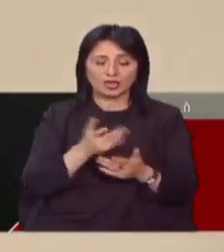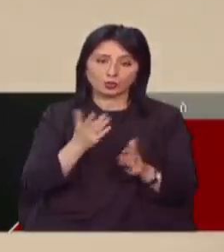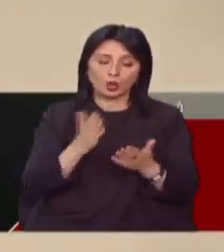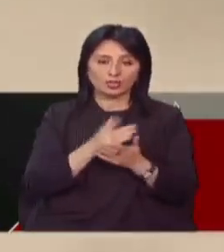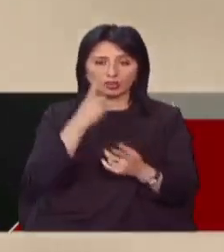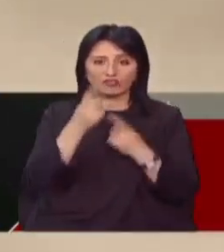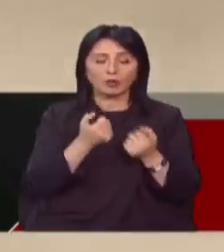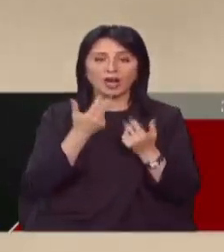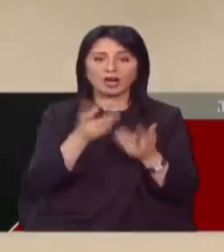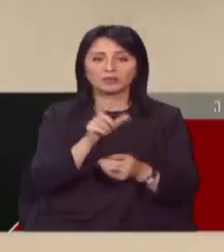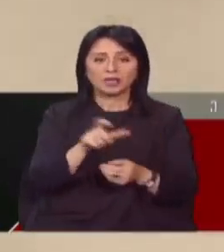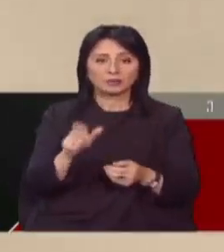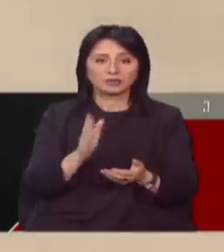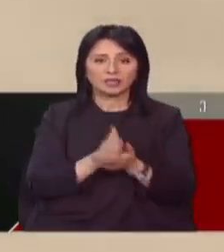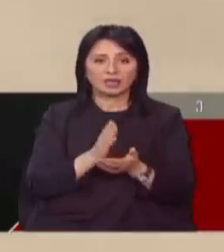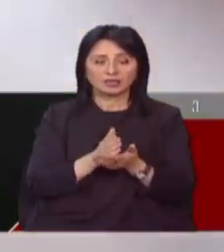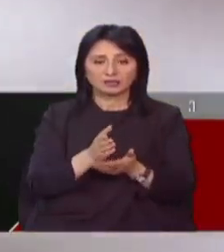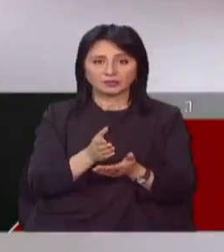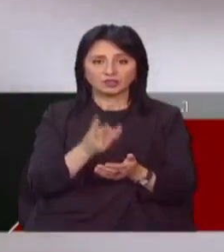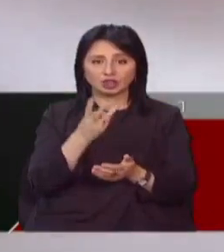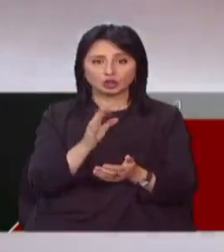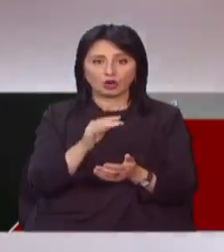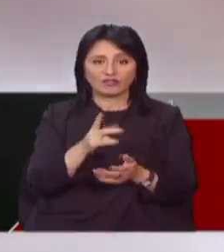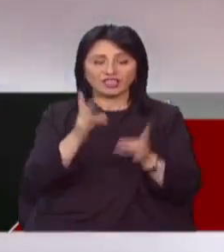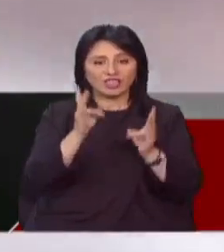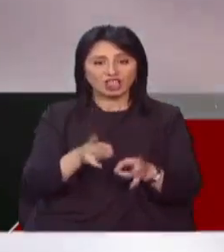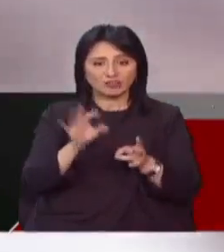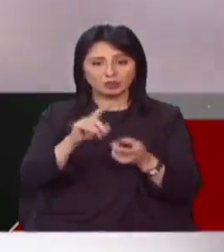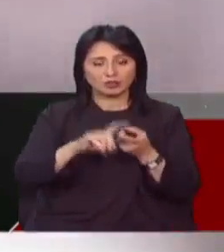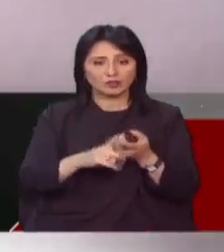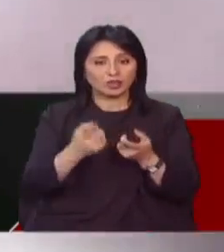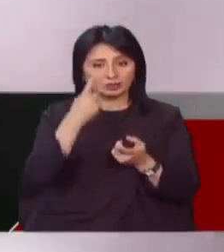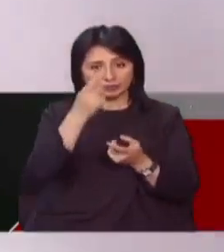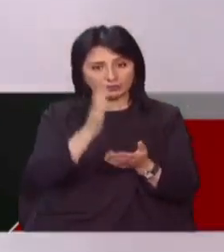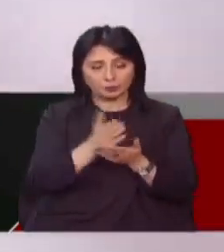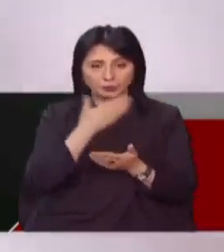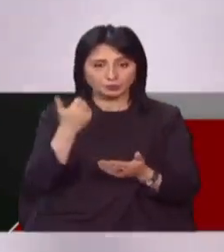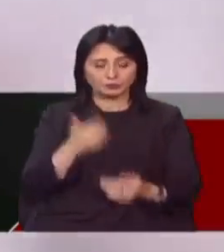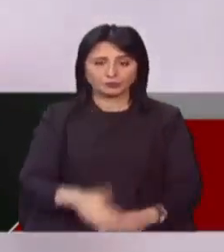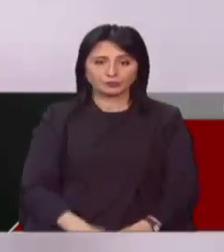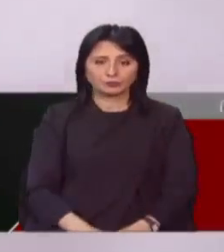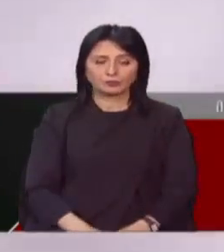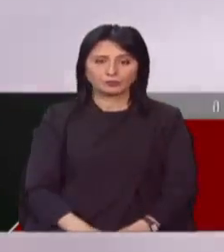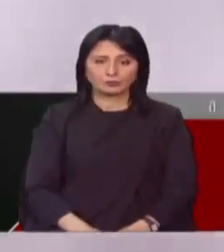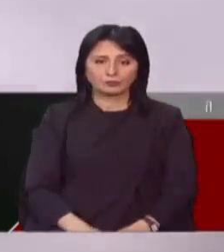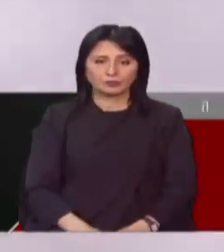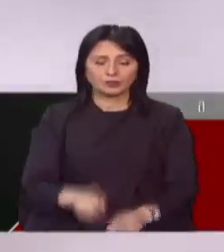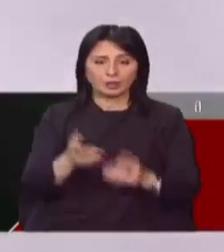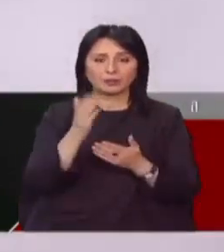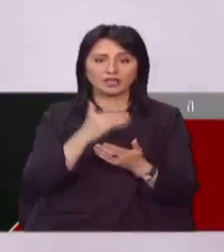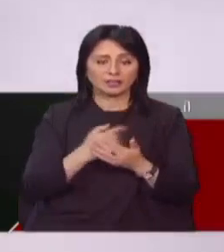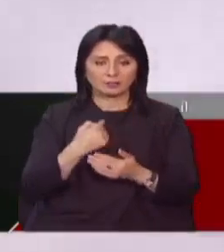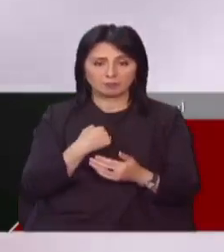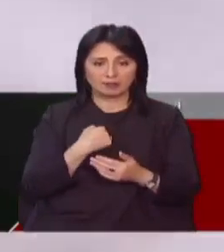არსებობს ინფორმაცია, რამდენი ადამიანი იმყოფებოდა შოვში? დაშავებულების შესახებ ხომ არ გავრცელებულა რაიმე ცნობები? ამ ეტაპზე